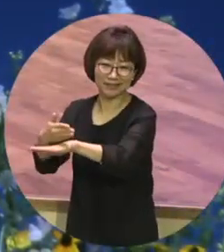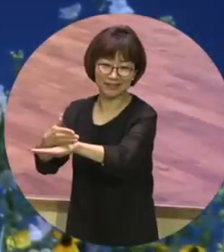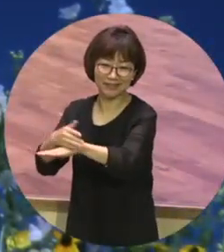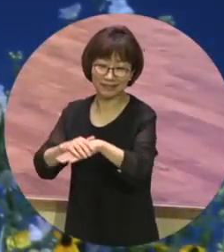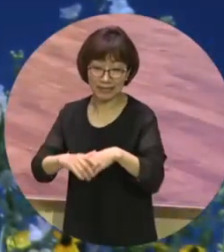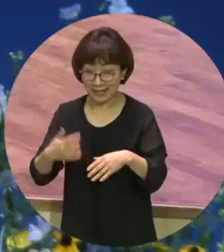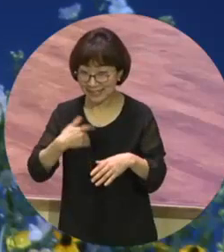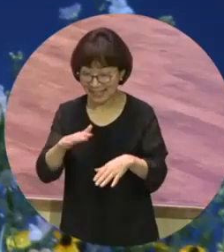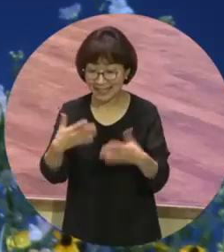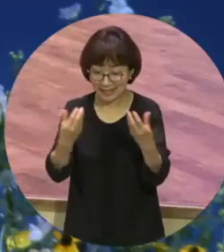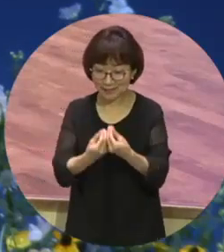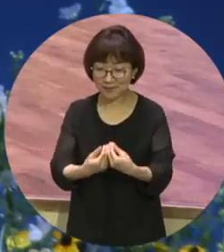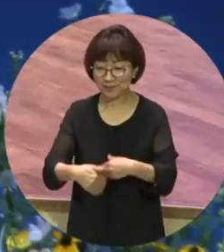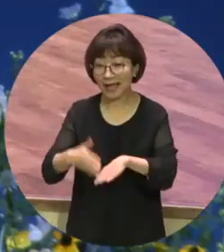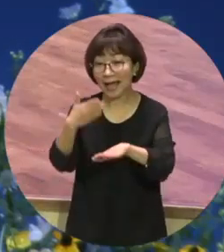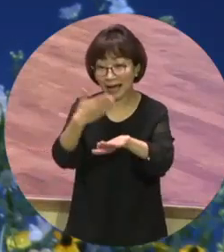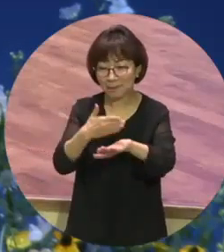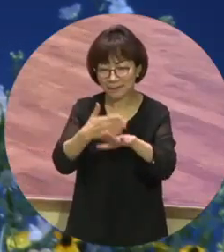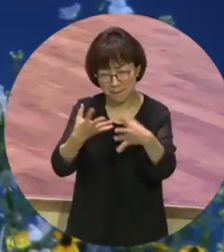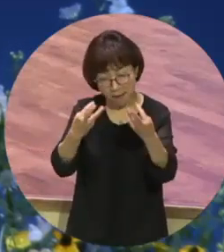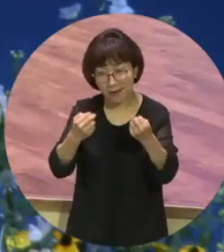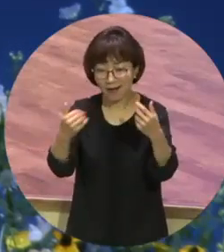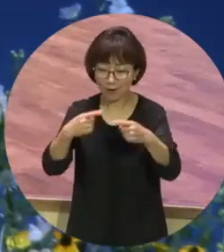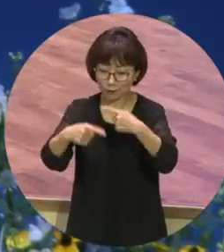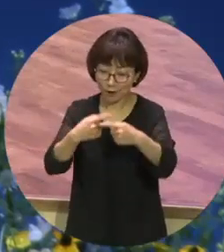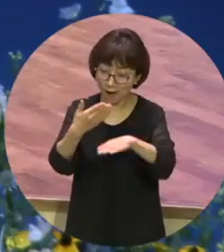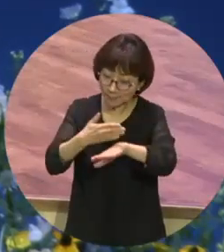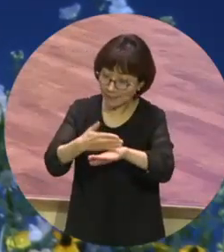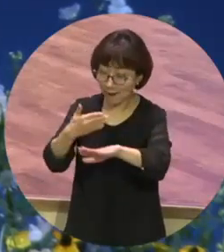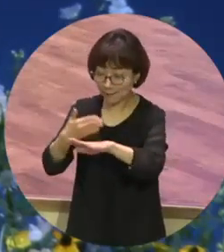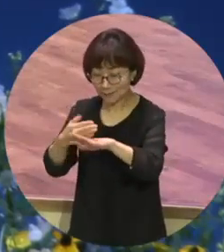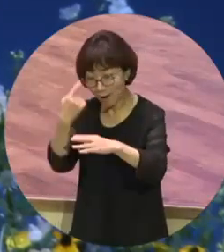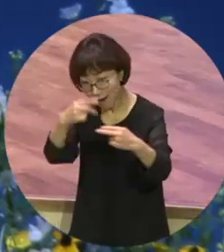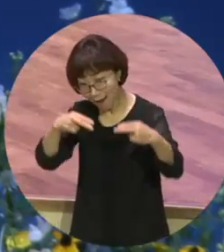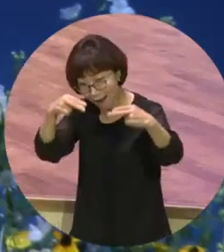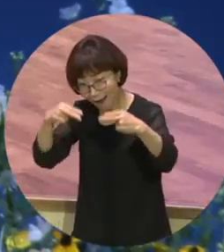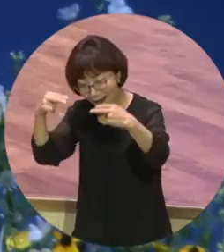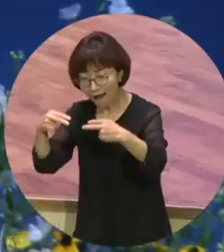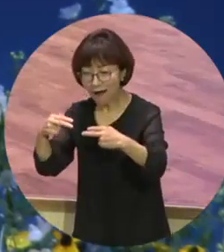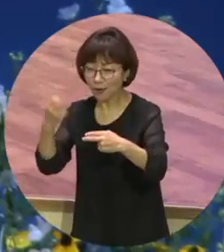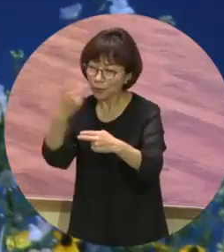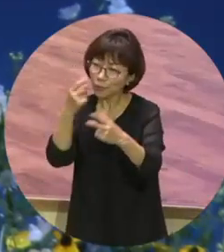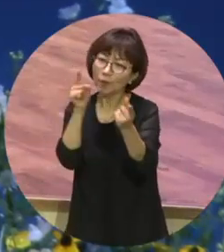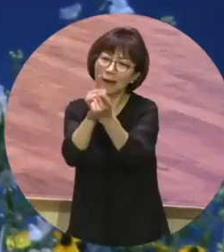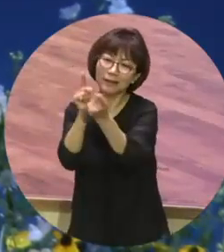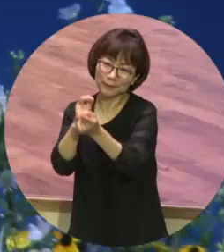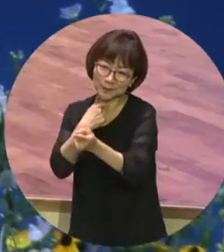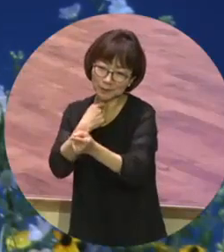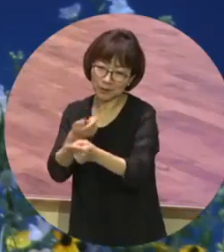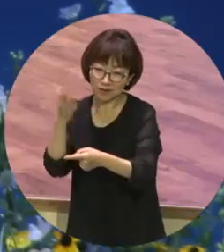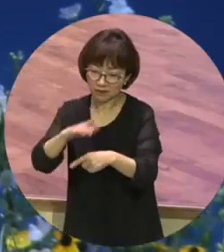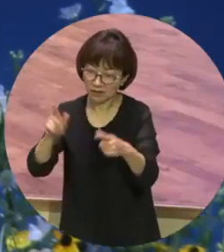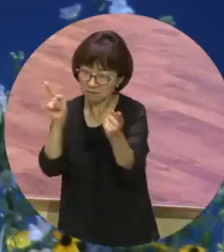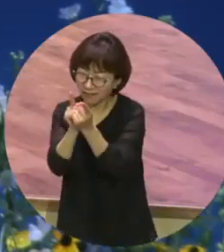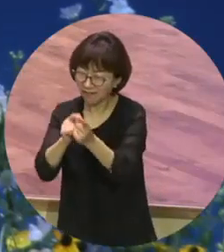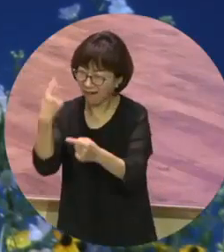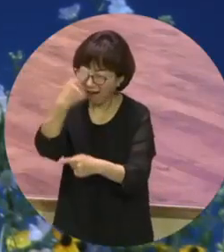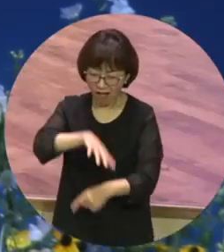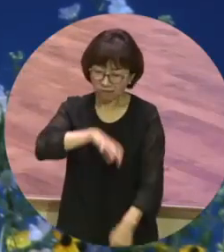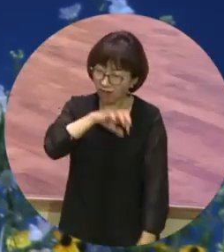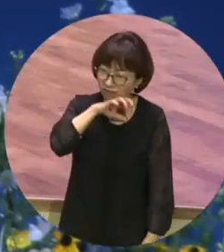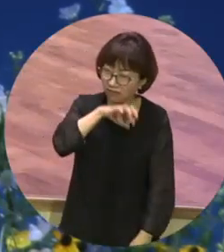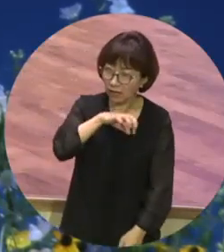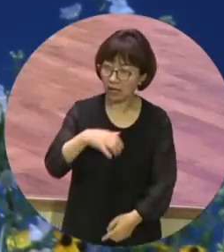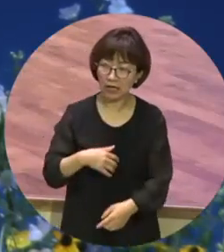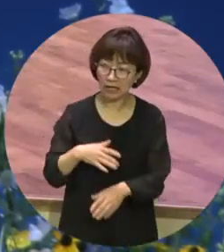보면 만나고 싶지요. 자꾸 얼굴 대하고 싶죠. 불평하고 엄마와 따지는 사람은 피하고 싶죠.